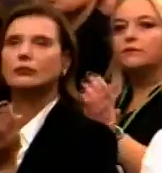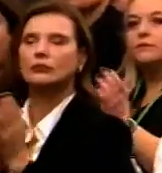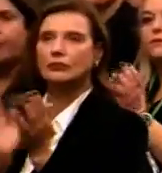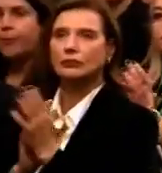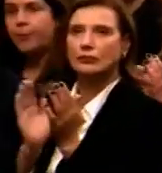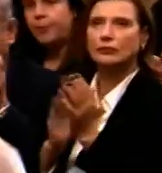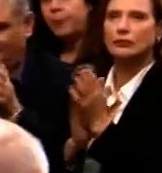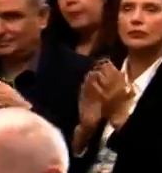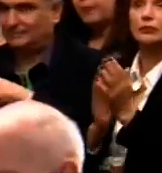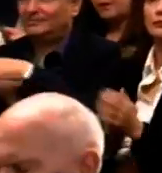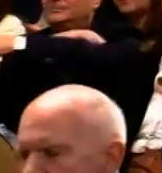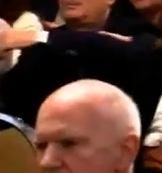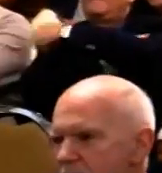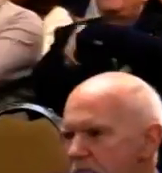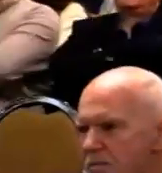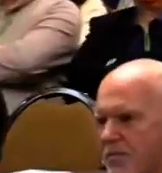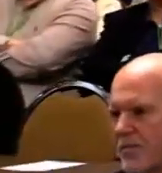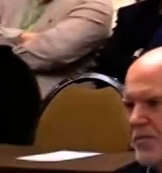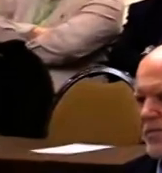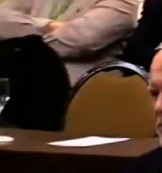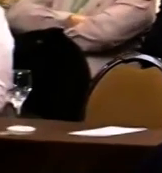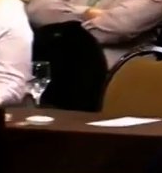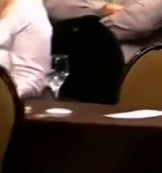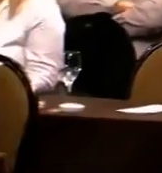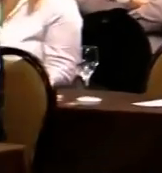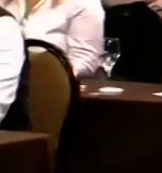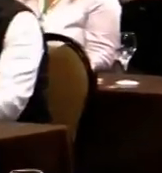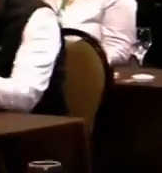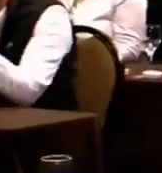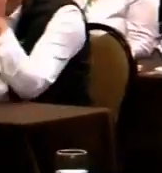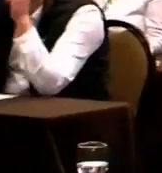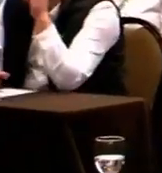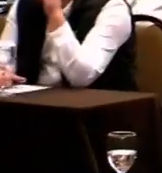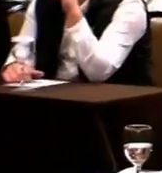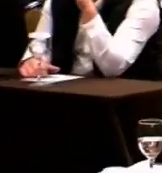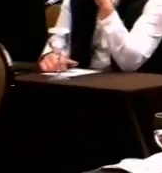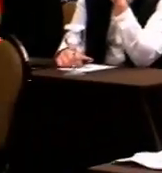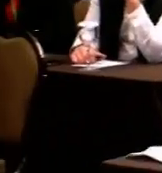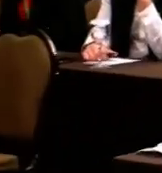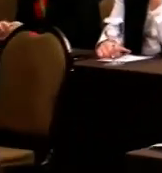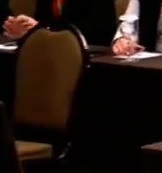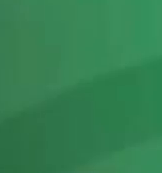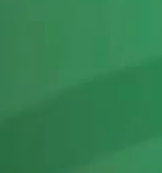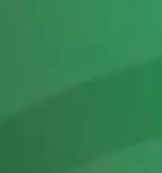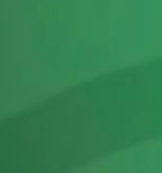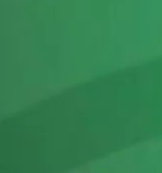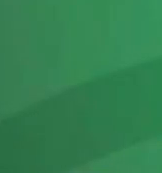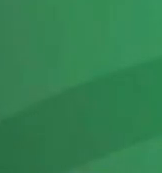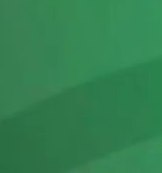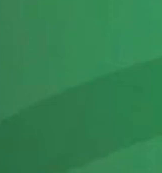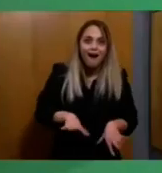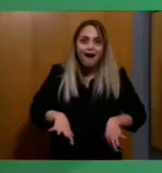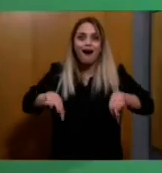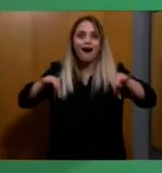Όμως, οι διπλές εκλογές ήταν το πρώτο βήμα. Στις